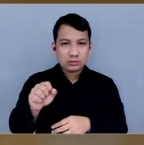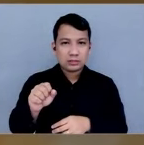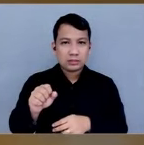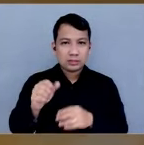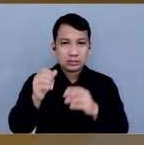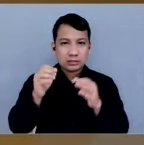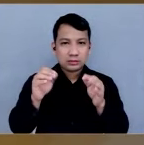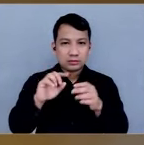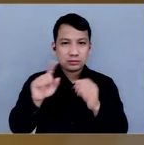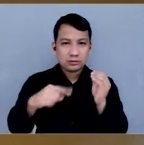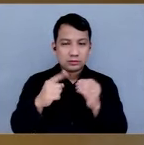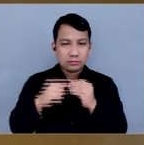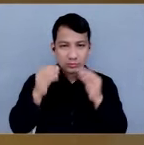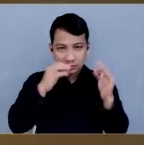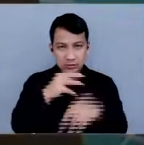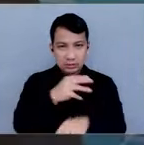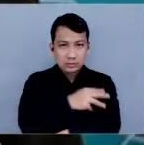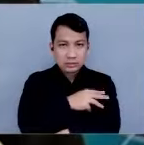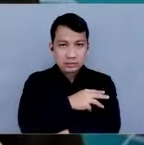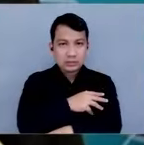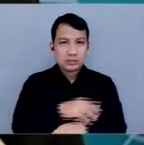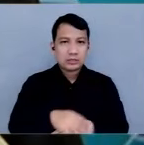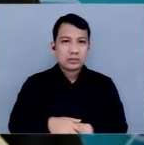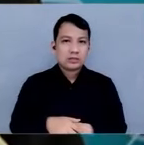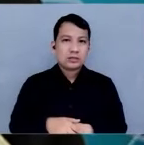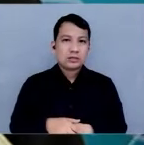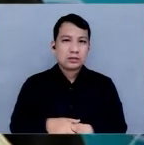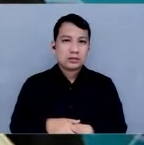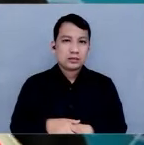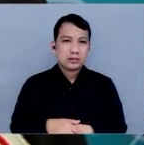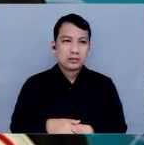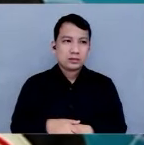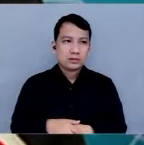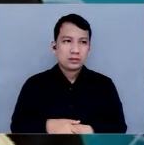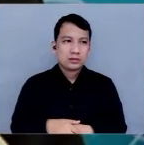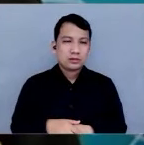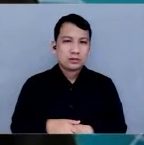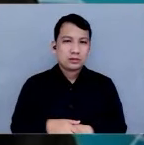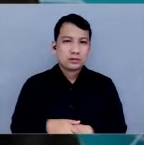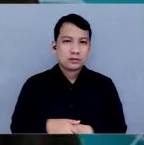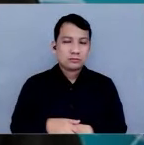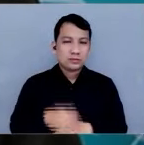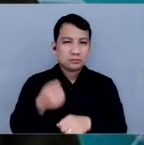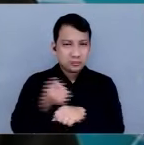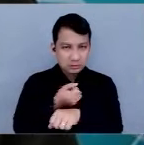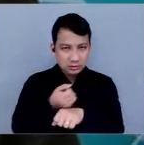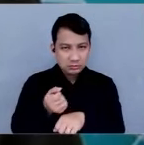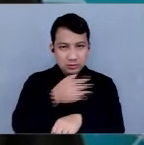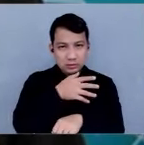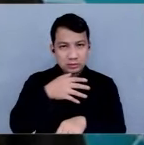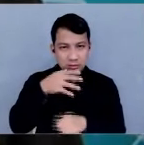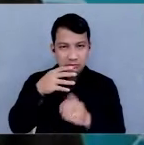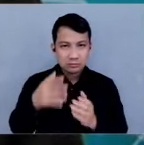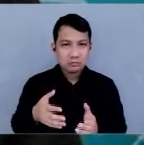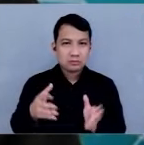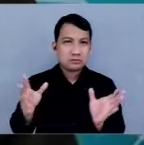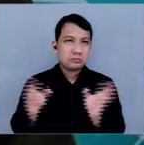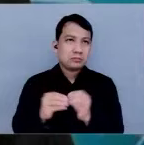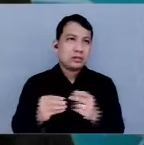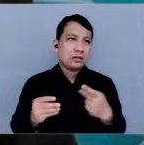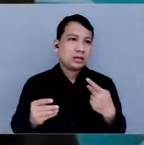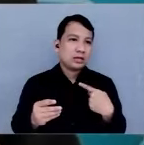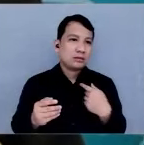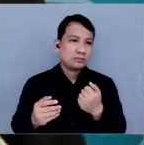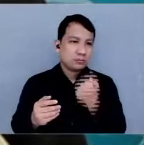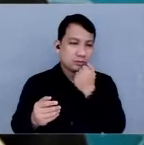yung about kayo sa gulay lang manong It's about the struggle of our Farmers and at the same time Um yung maling pananaw